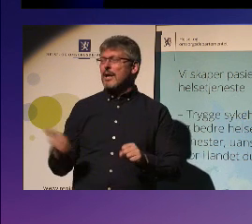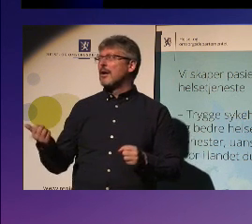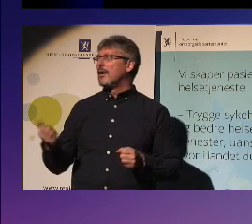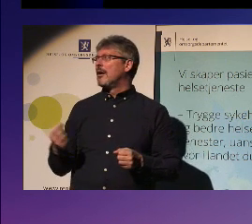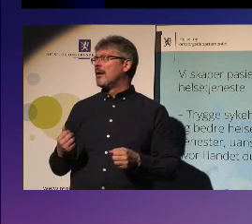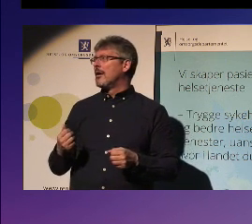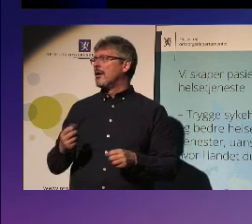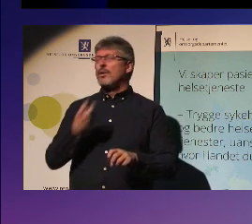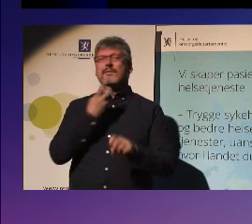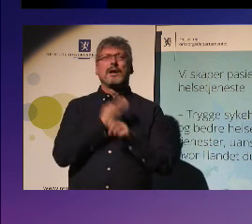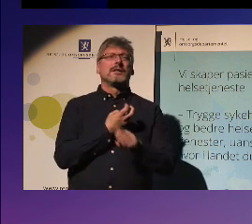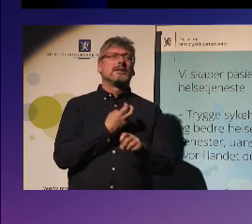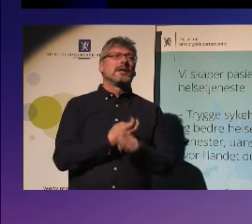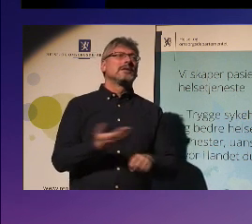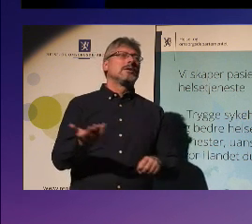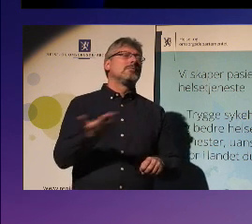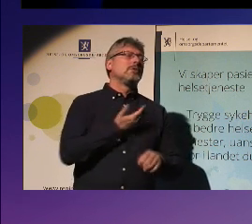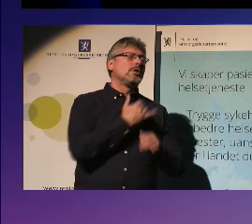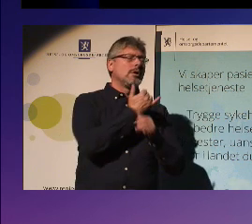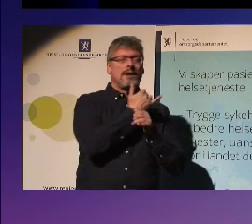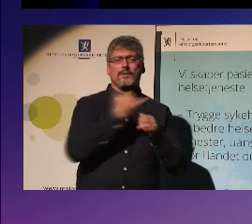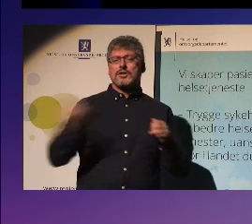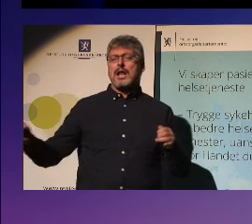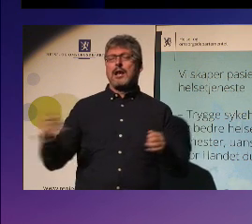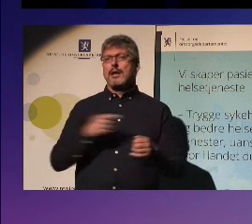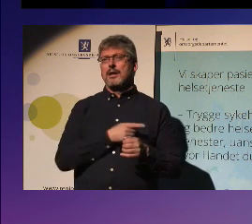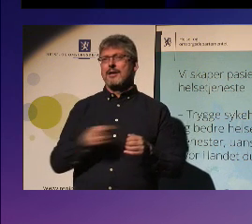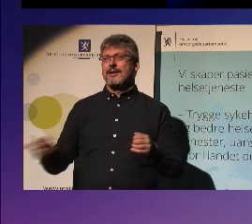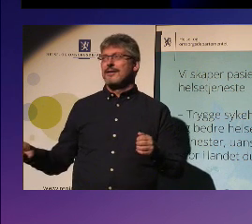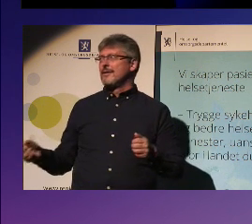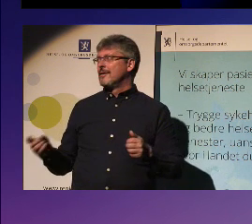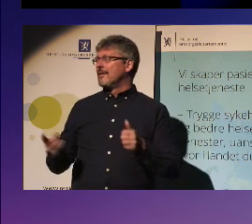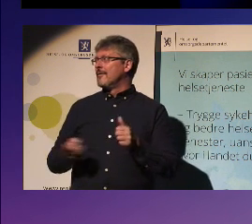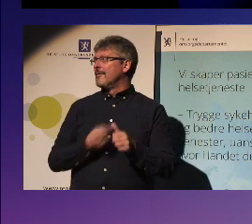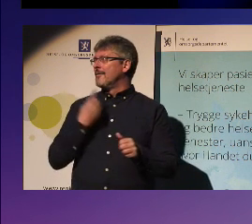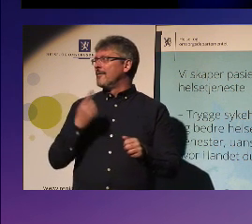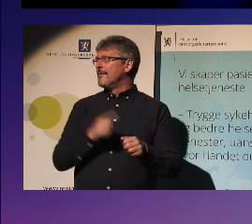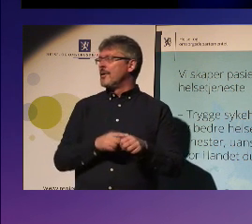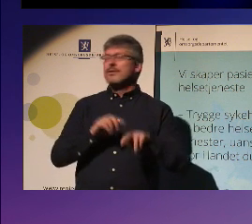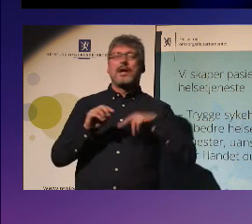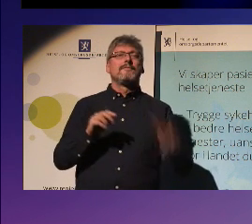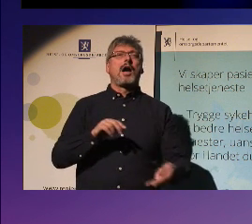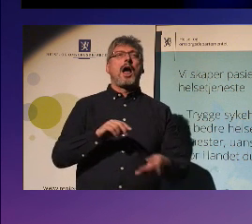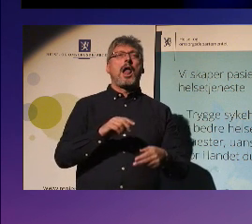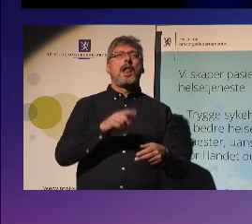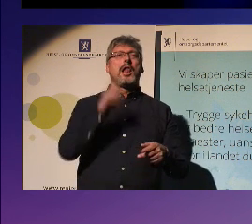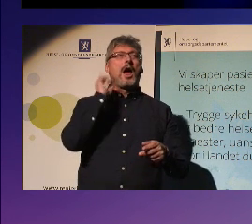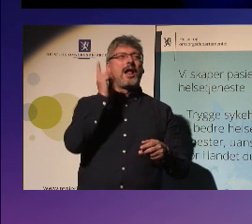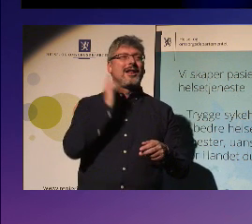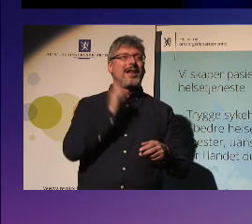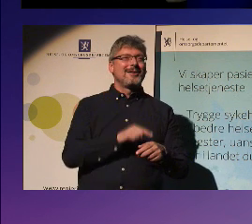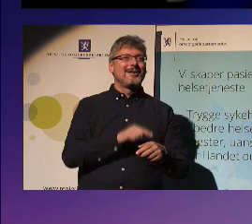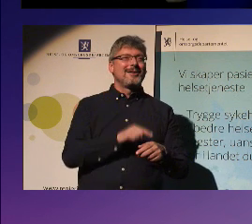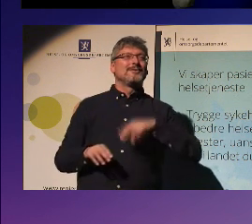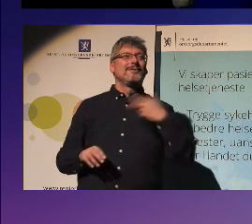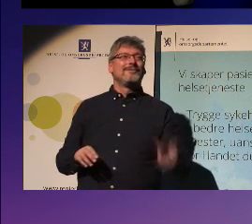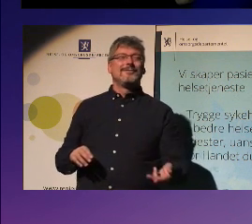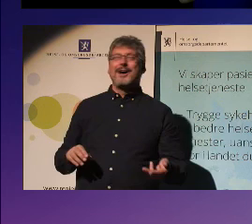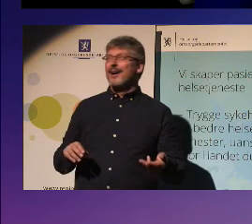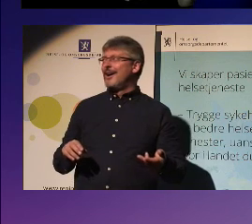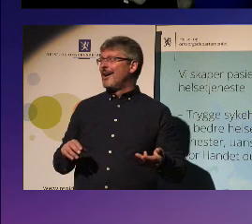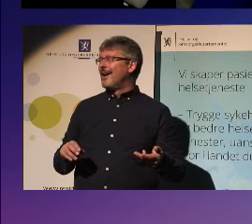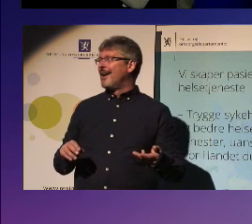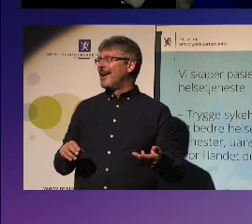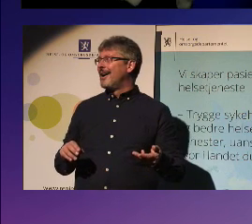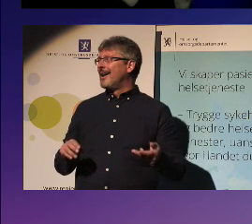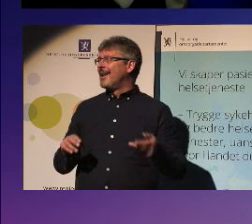testet utrolig mye forskjellig. Første fallalarmen vi testet, da, hvis du ramlet og fikk et dunk, så måtte du